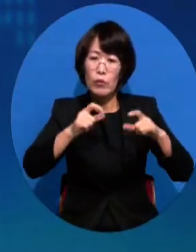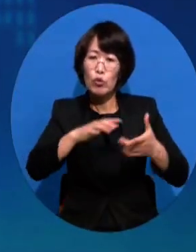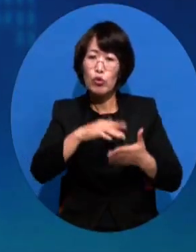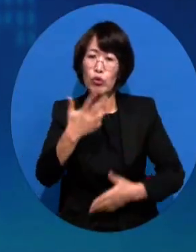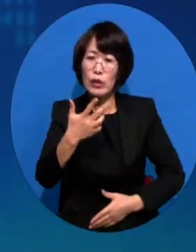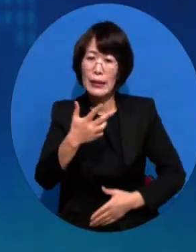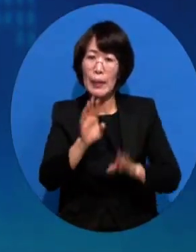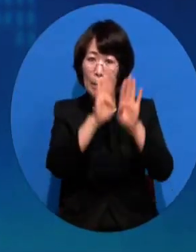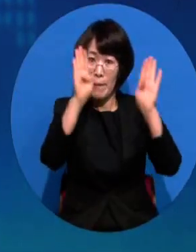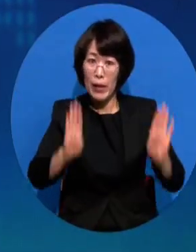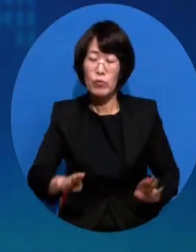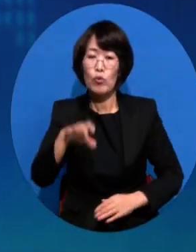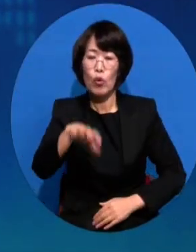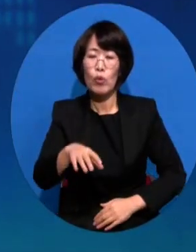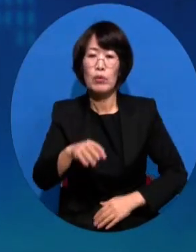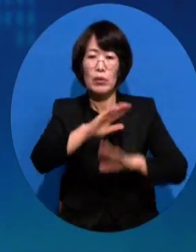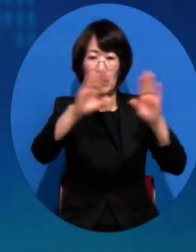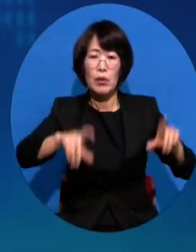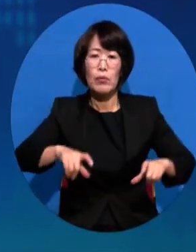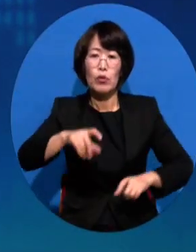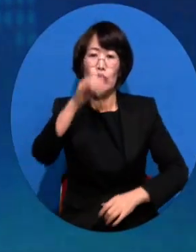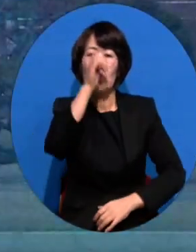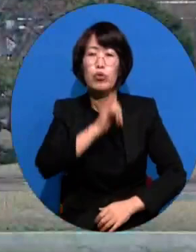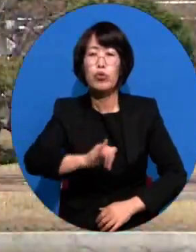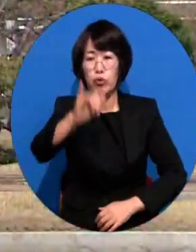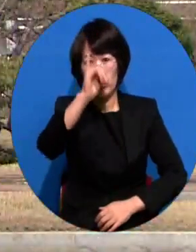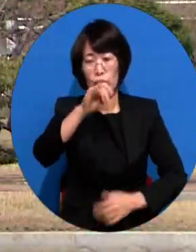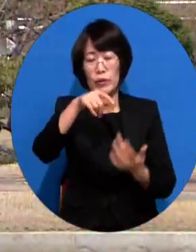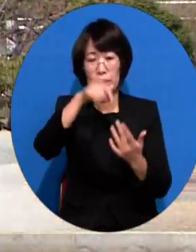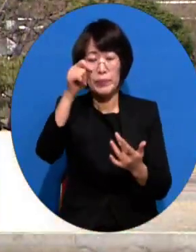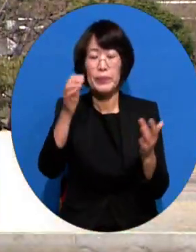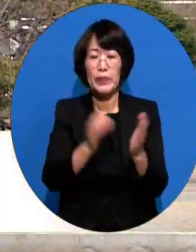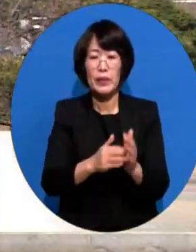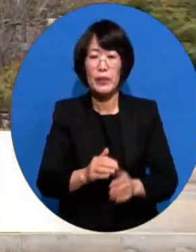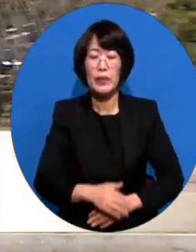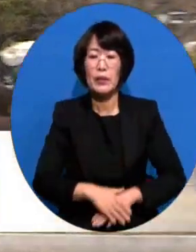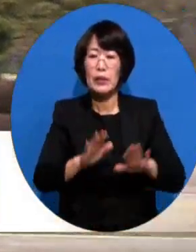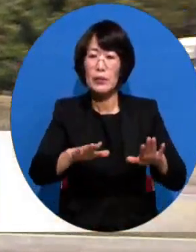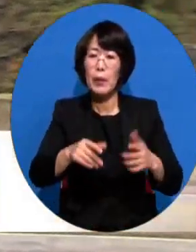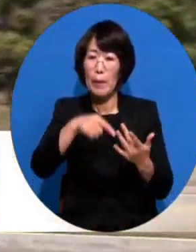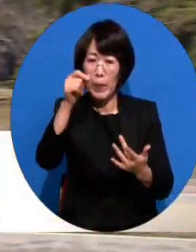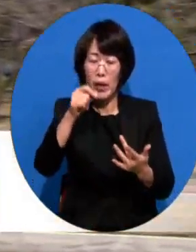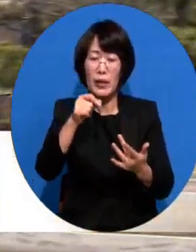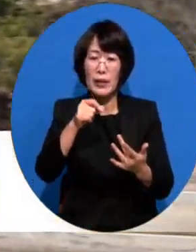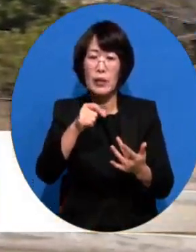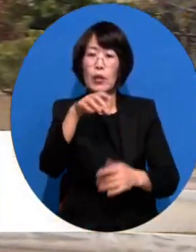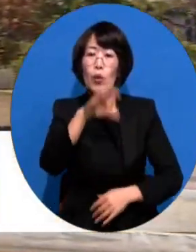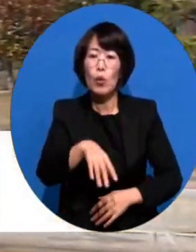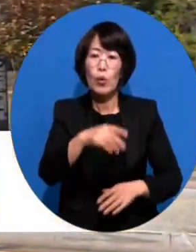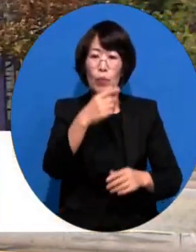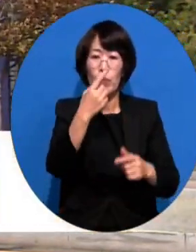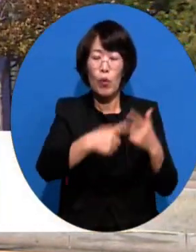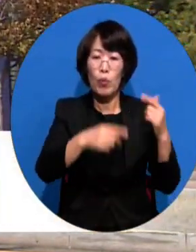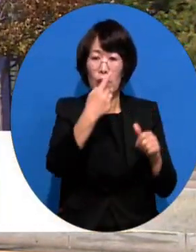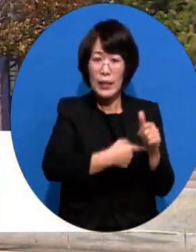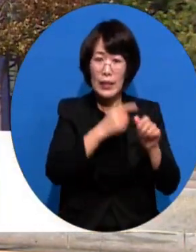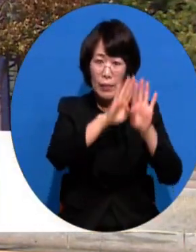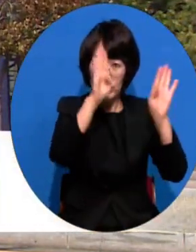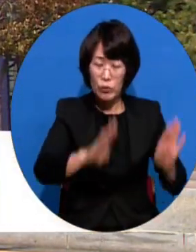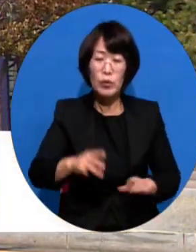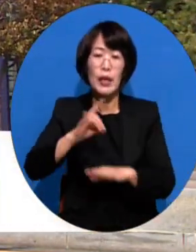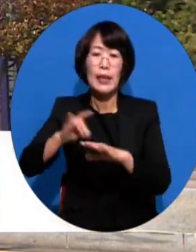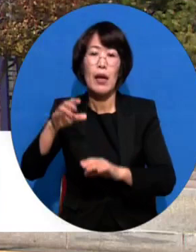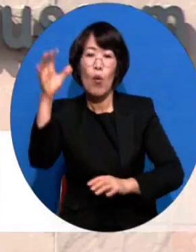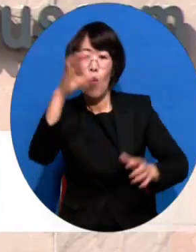8개 박물관이 전국 우수 공립박물관에 선정됐습니다. 이번에 선정된 곳은 목포 자연사 박물관과